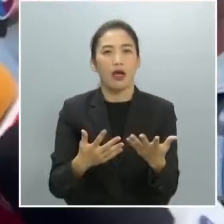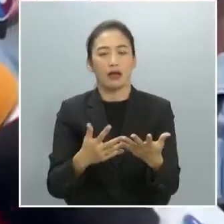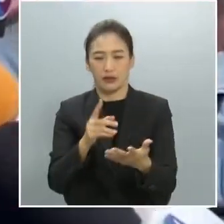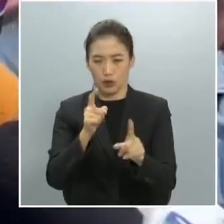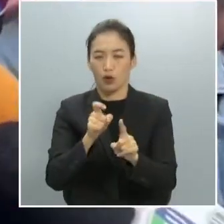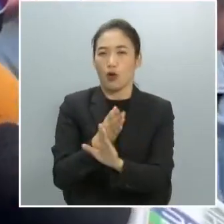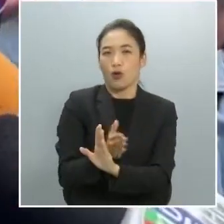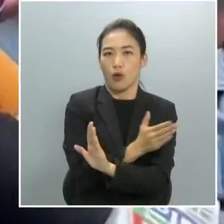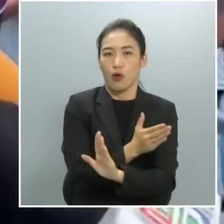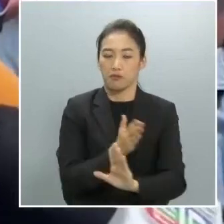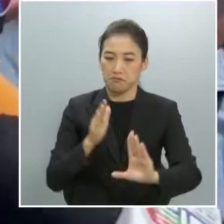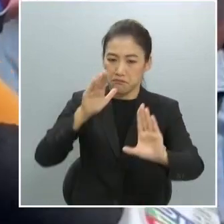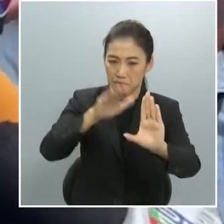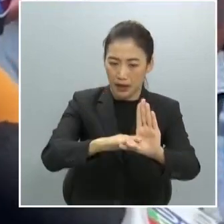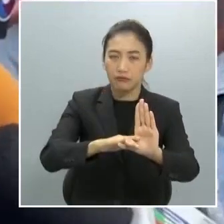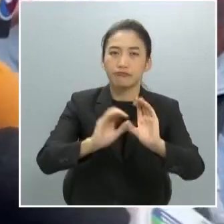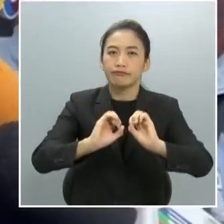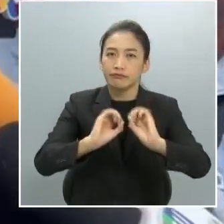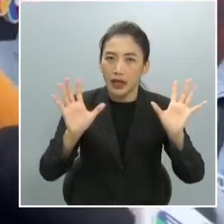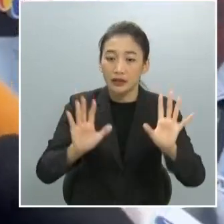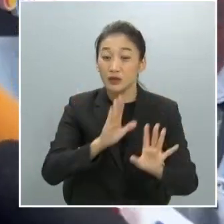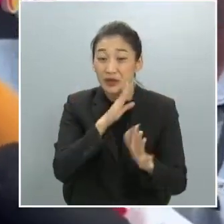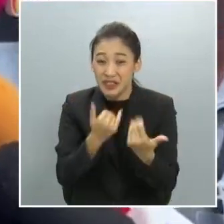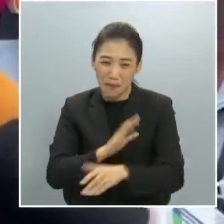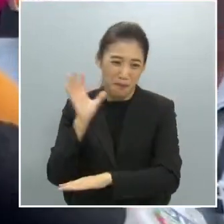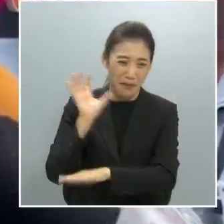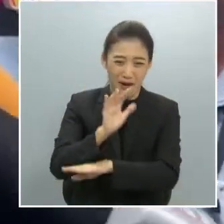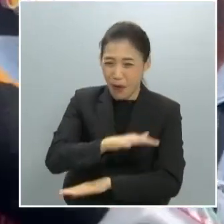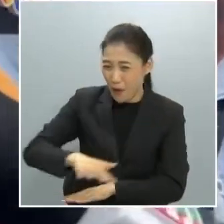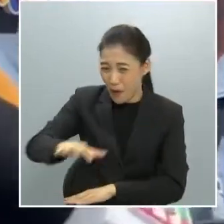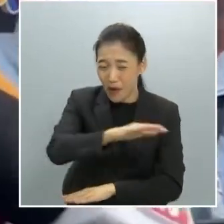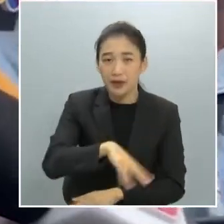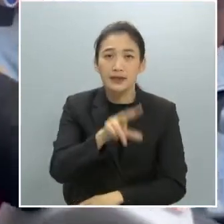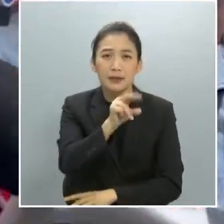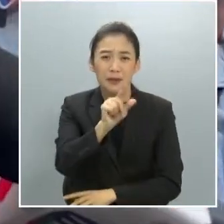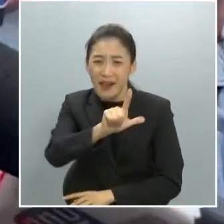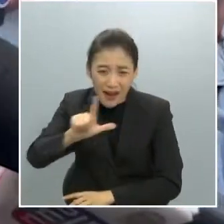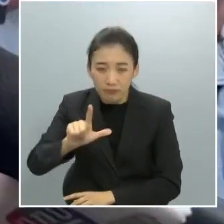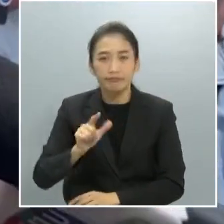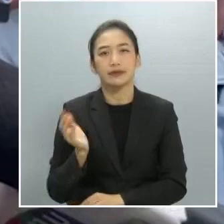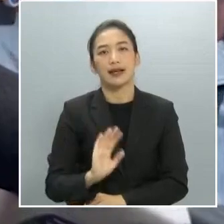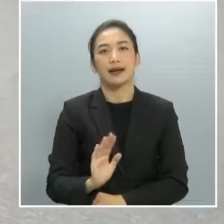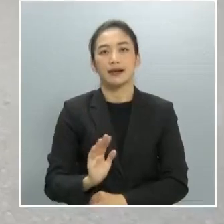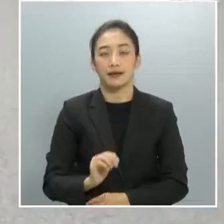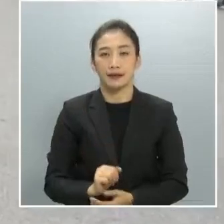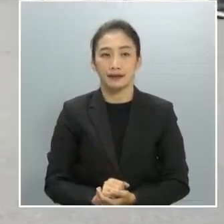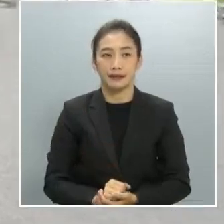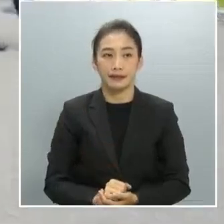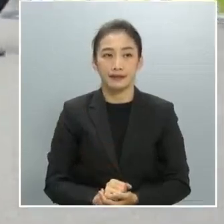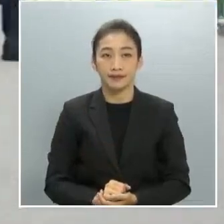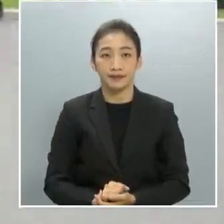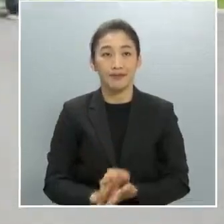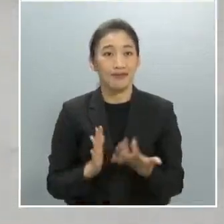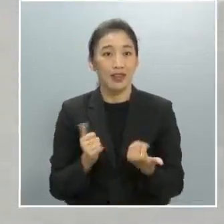ให้ชัดเจนก็ยืนยันว่าไม่ได้จะต้องทำให้มี30ล้านซอฟต์พาวเวอร์ ครัว1ซอฟต์พาว